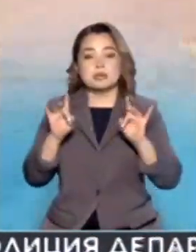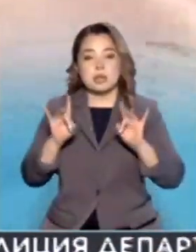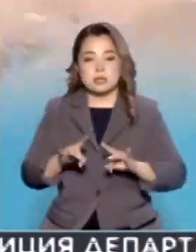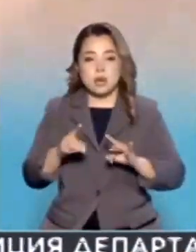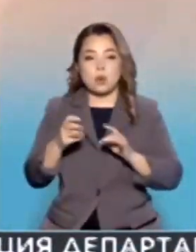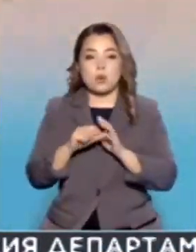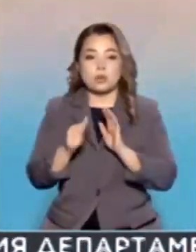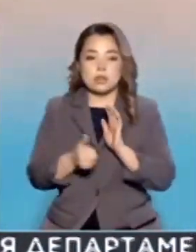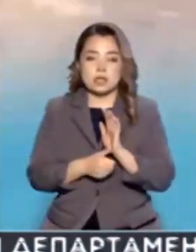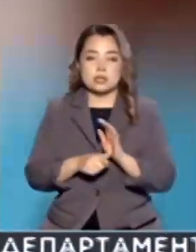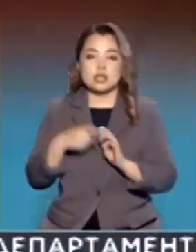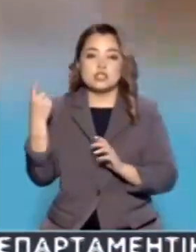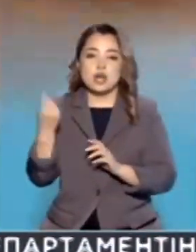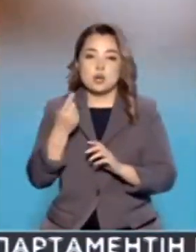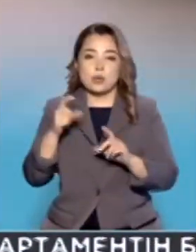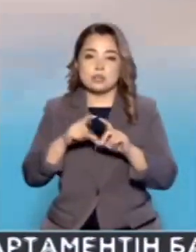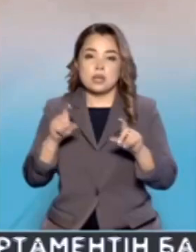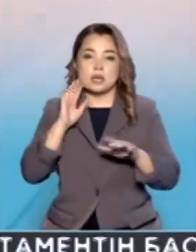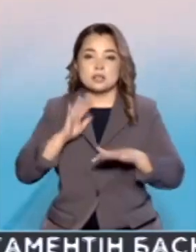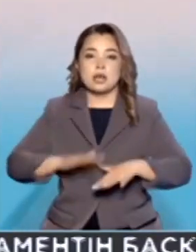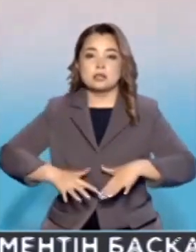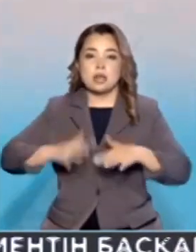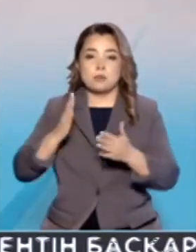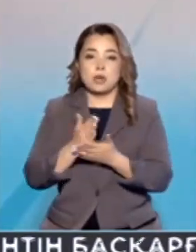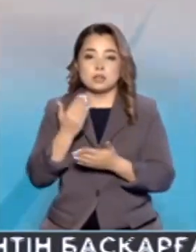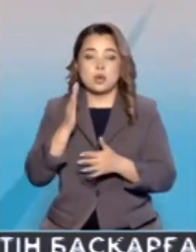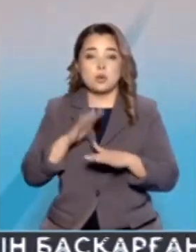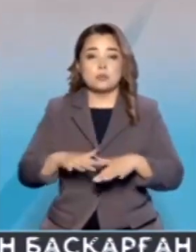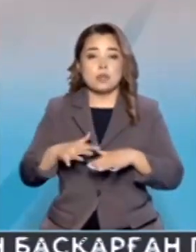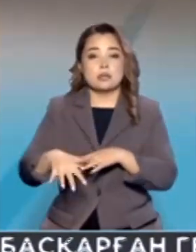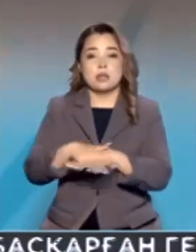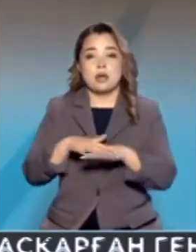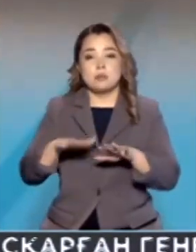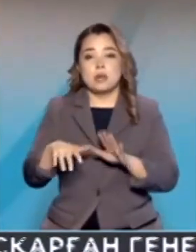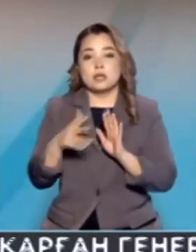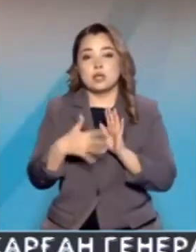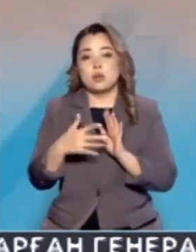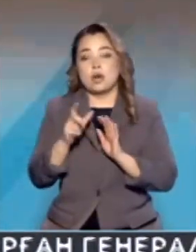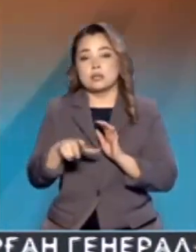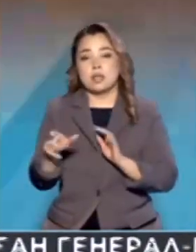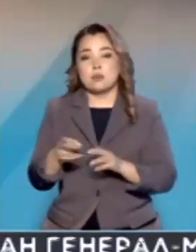16 шаруашылық нысанның ішін су шайып кеткен. Су басқан аумақтардан 50 адам